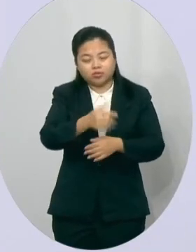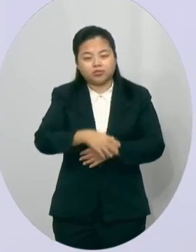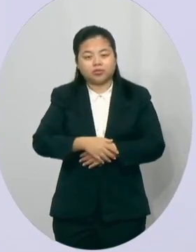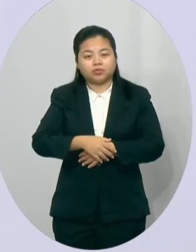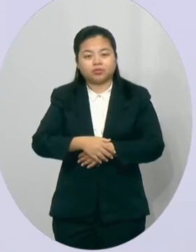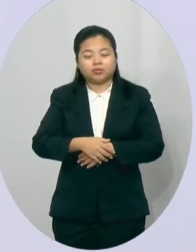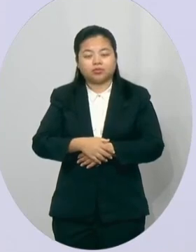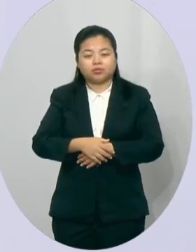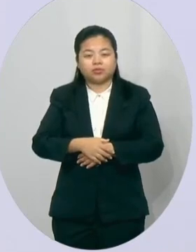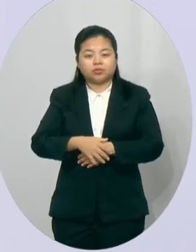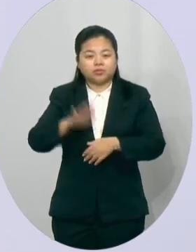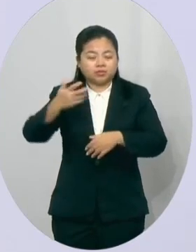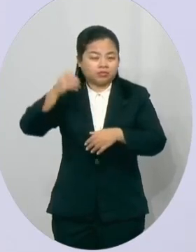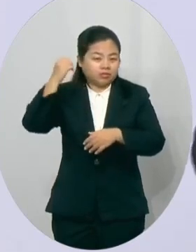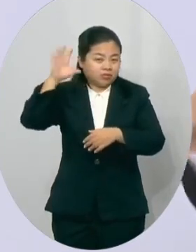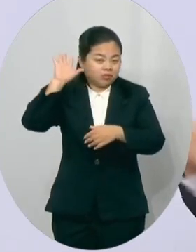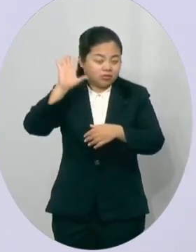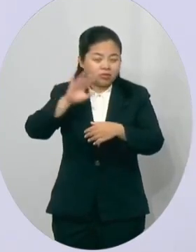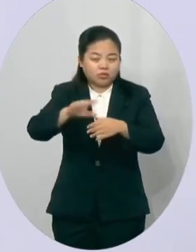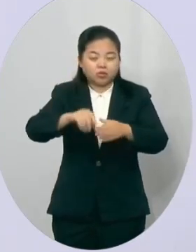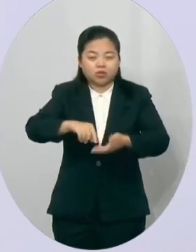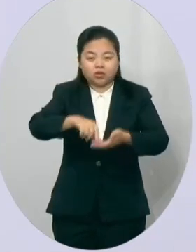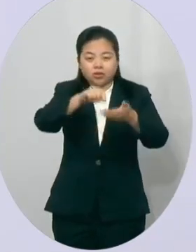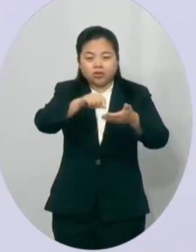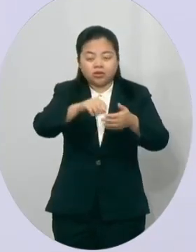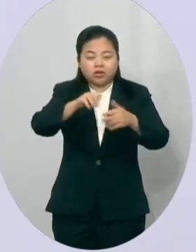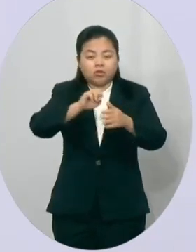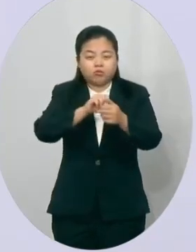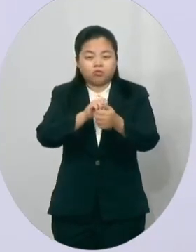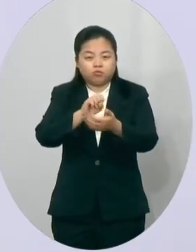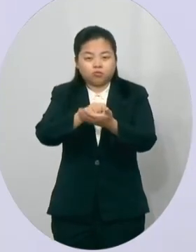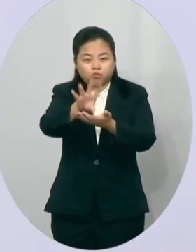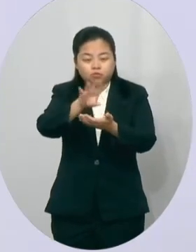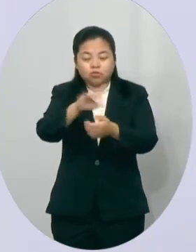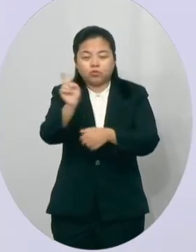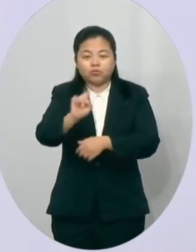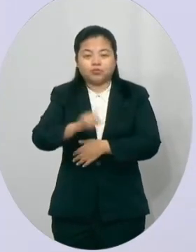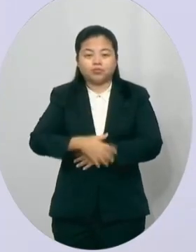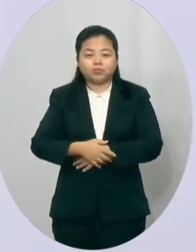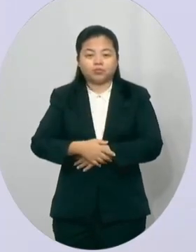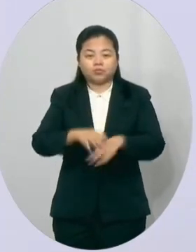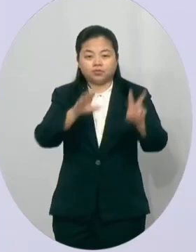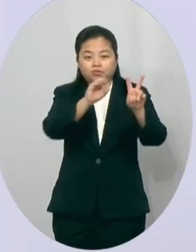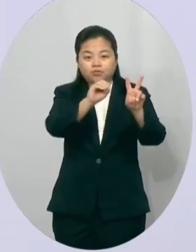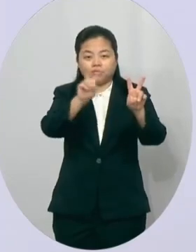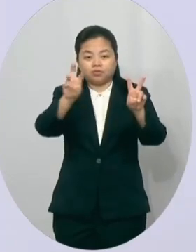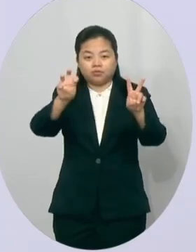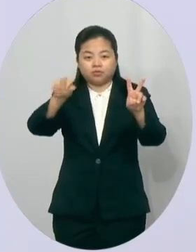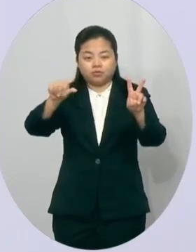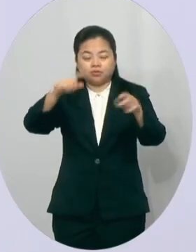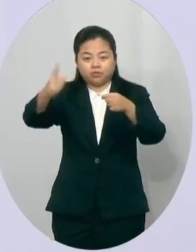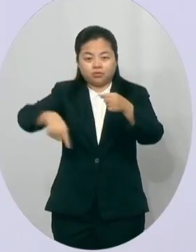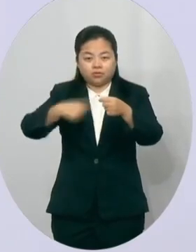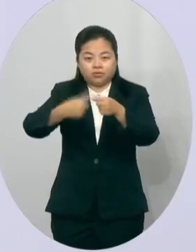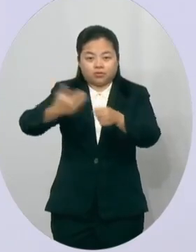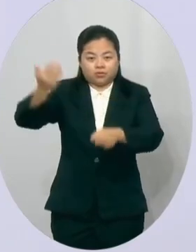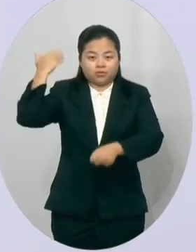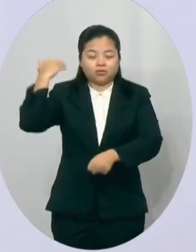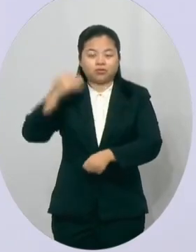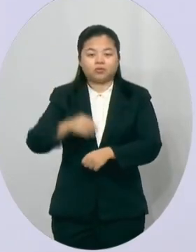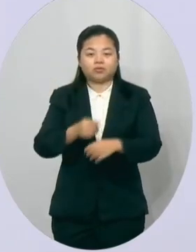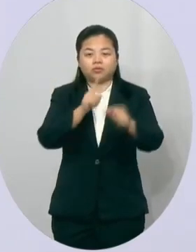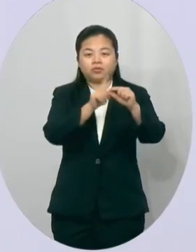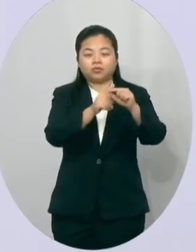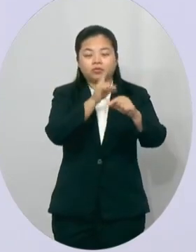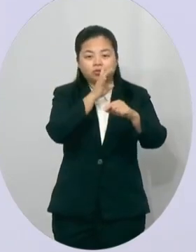子，媒体大幅的报道。这个报道是什么呢？是说2035年以前，中